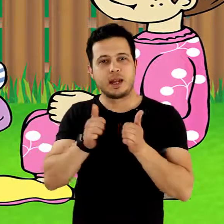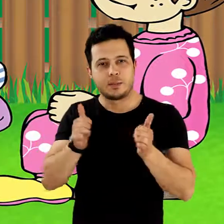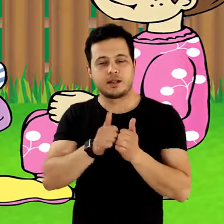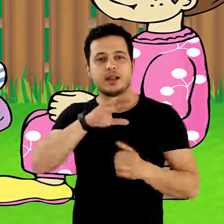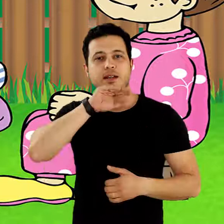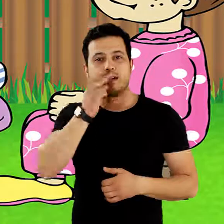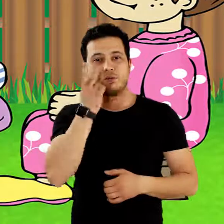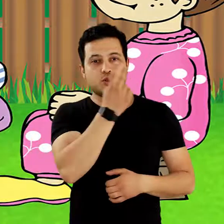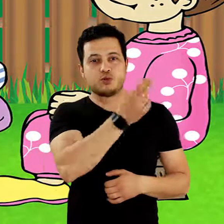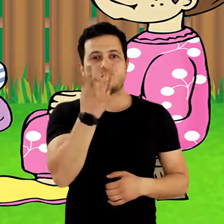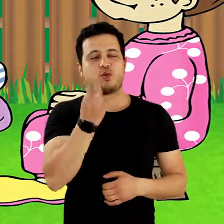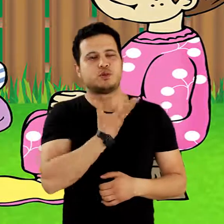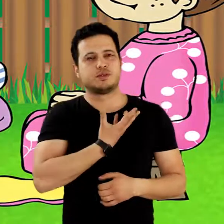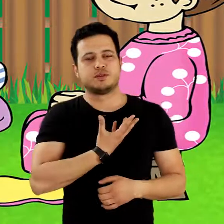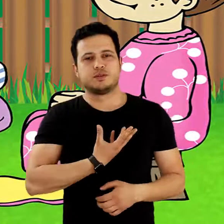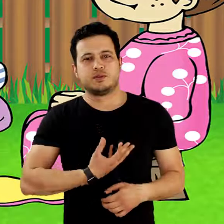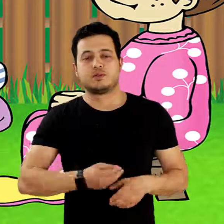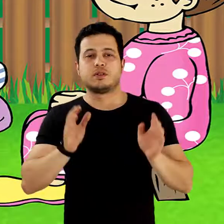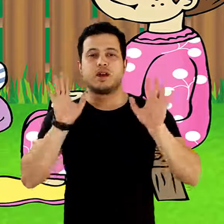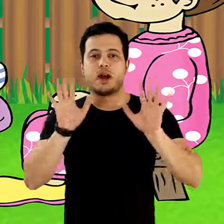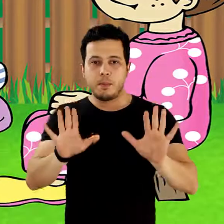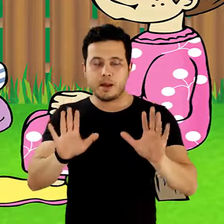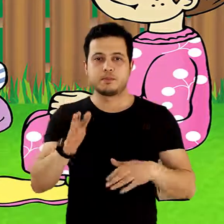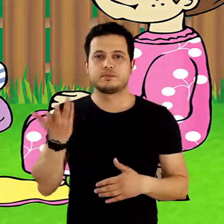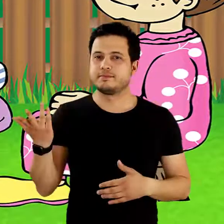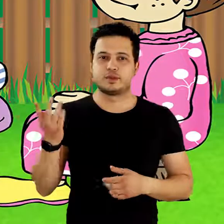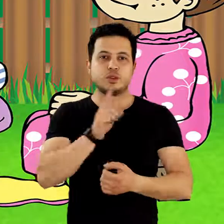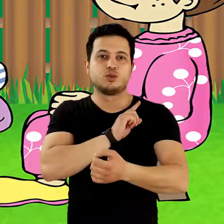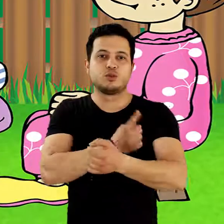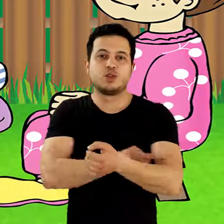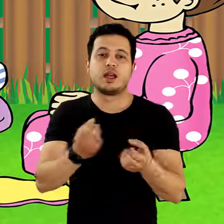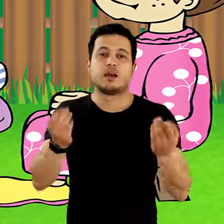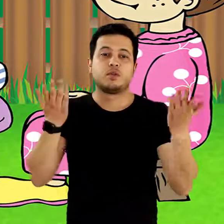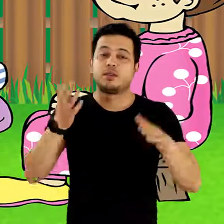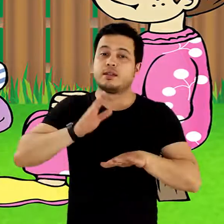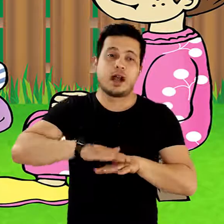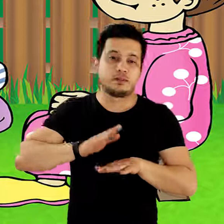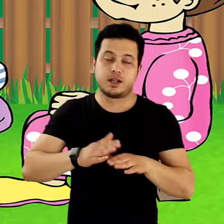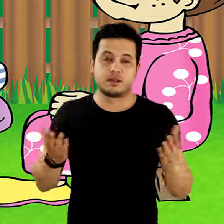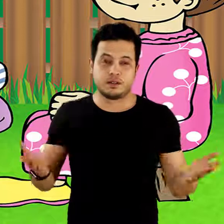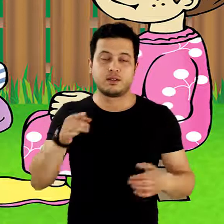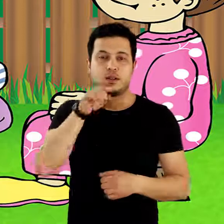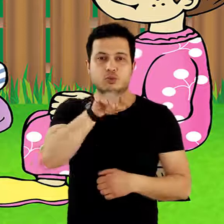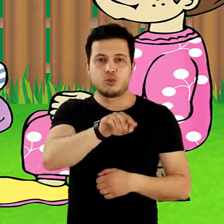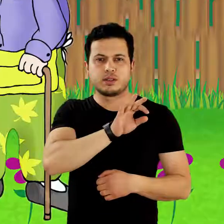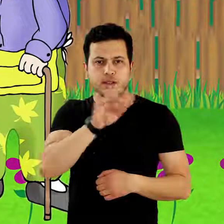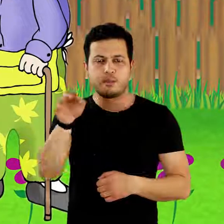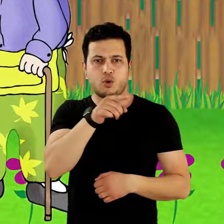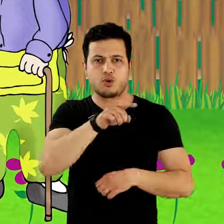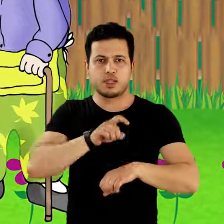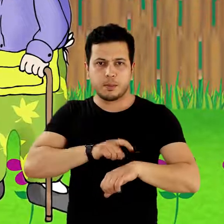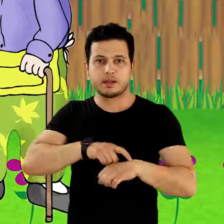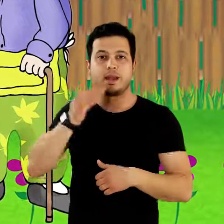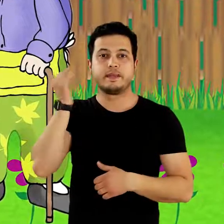haline çok ama çok üzülmüşlerdi ama ellerinden de hiçbir şey gelmezdi. O sırada nineleri